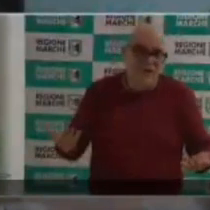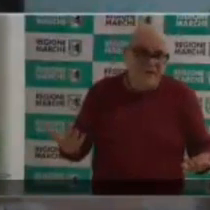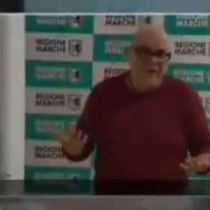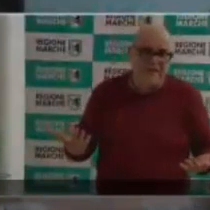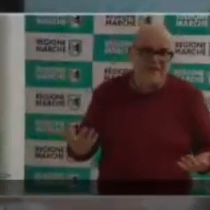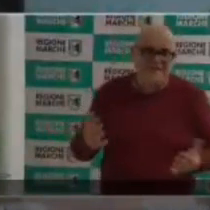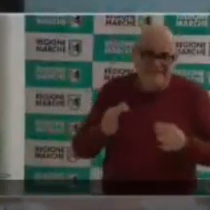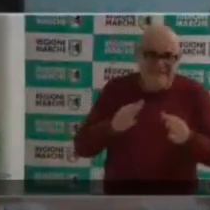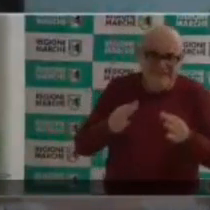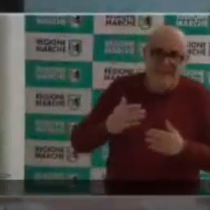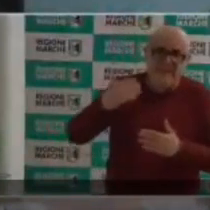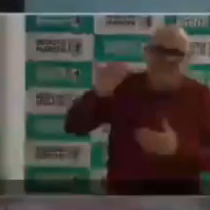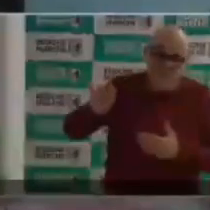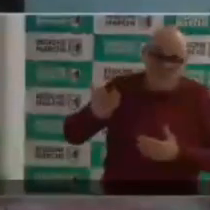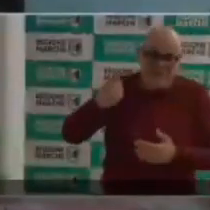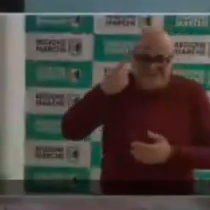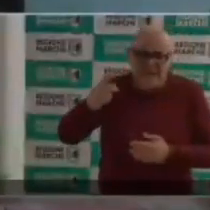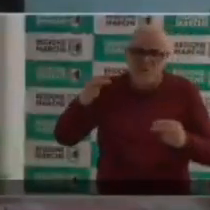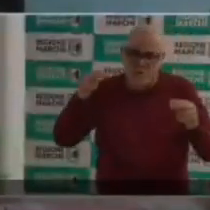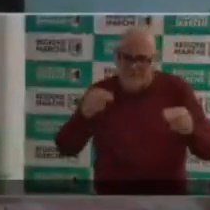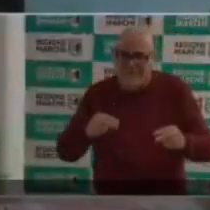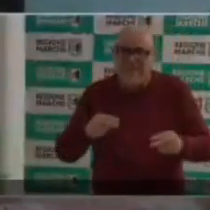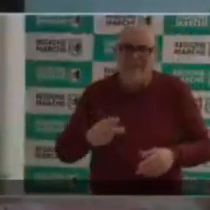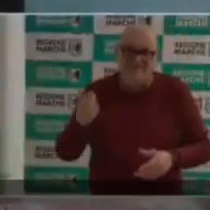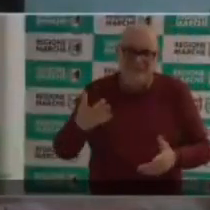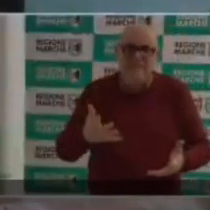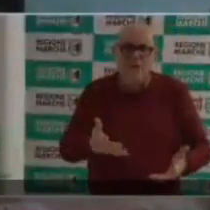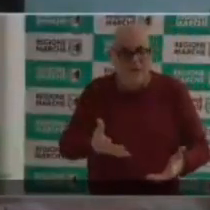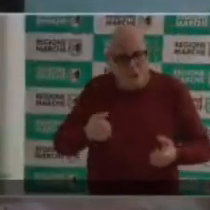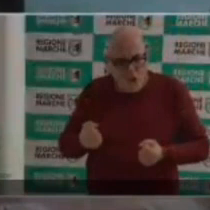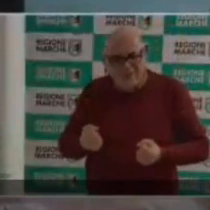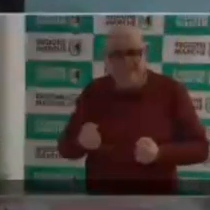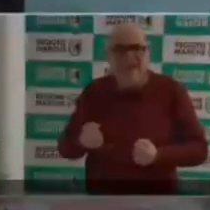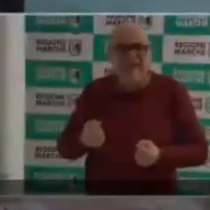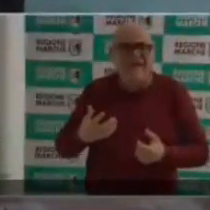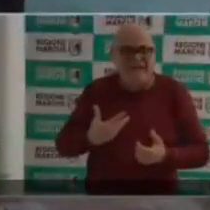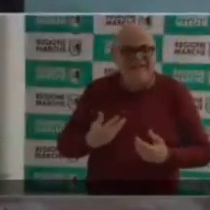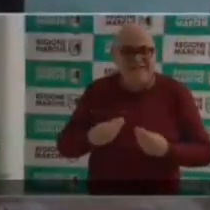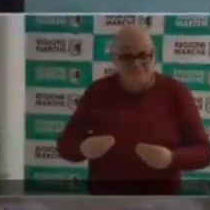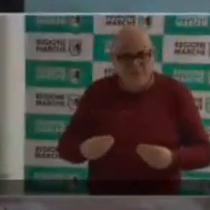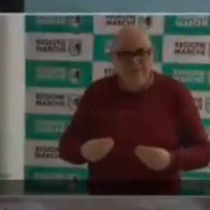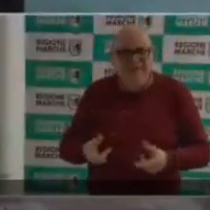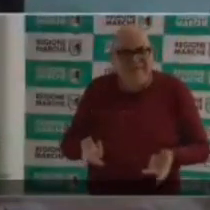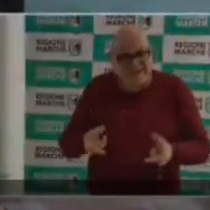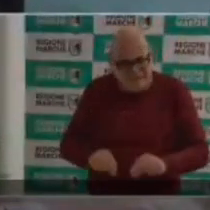che sappia accoglierla e che sia disponibile a farlo. E devo dire che la Regione Marche